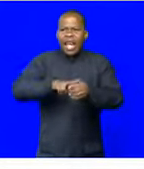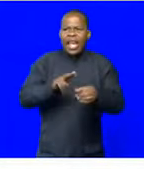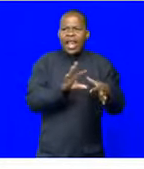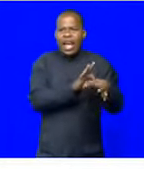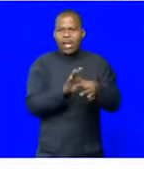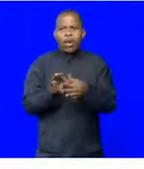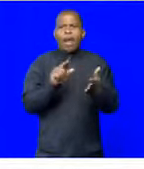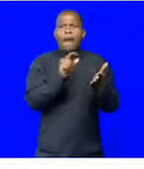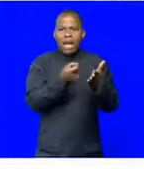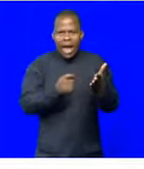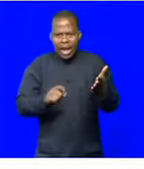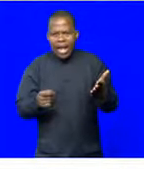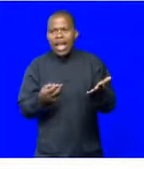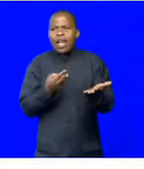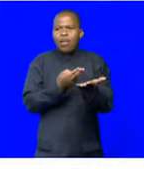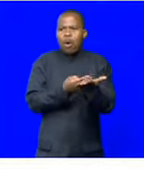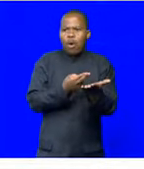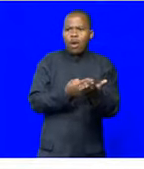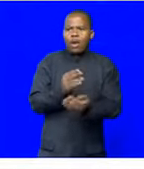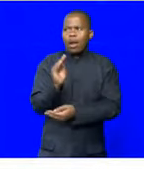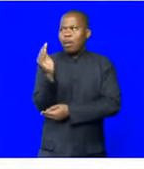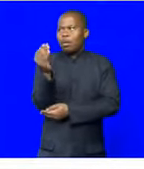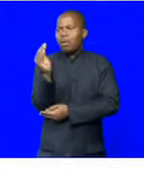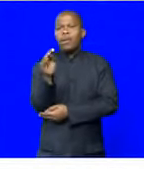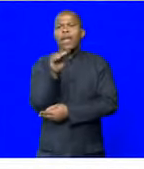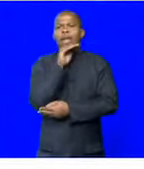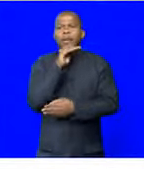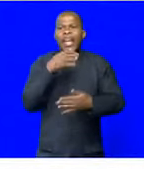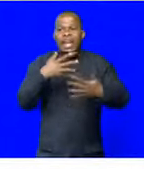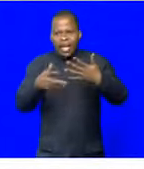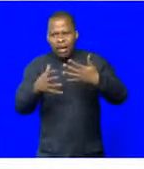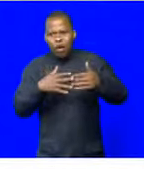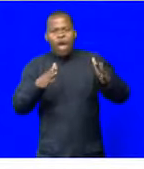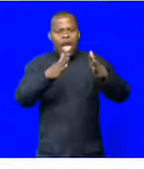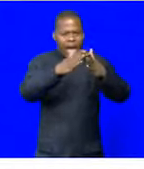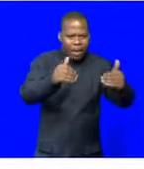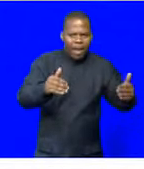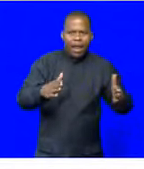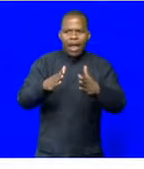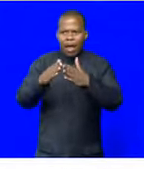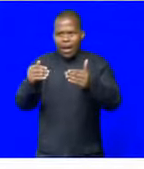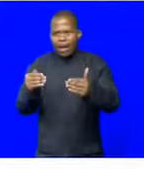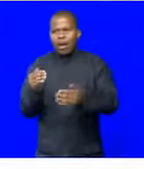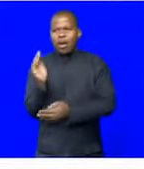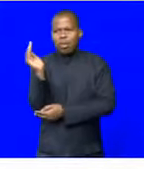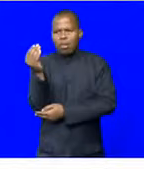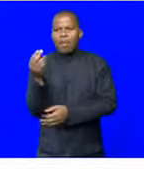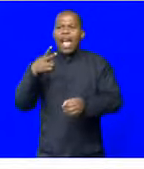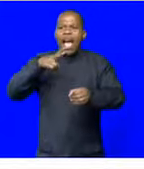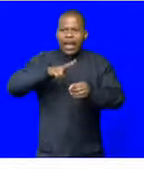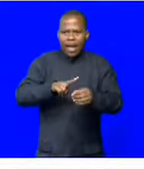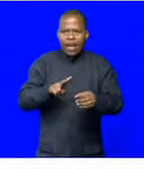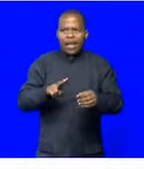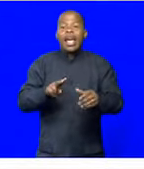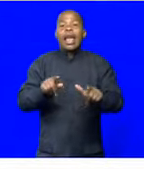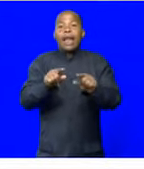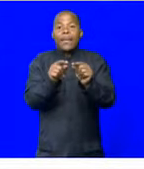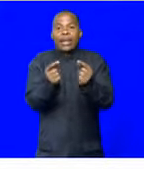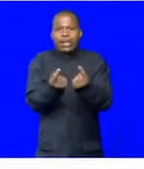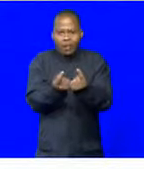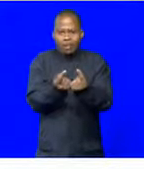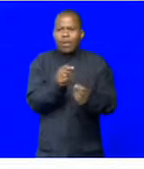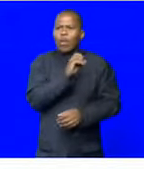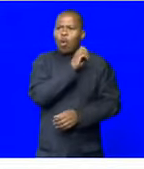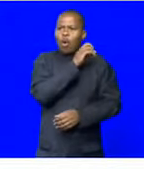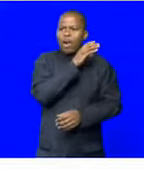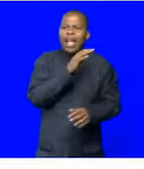walenhlangano wawothula umbiko konke lokwendekile kulenhlangano emacembu ke noma ema delegates avetile ke